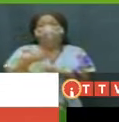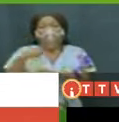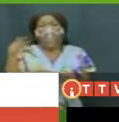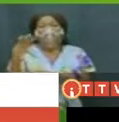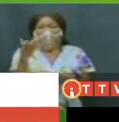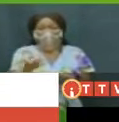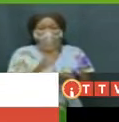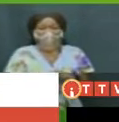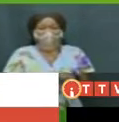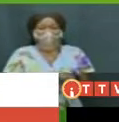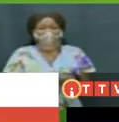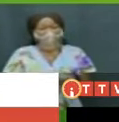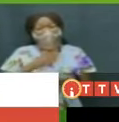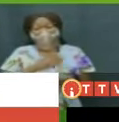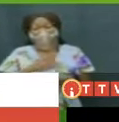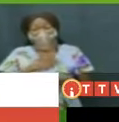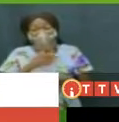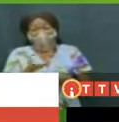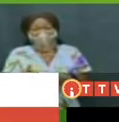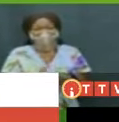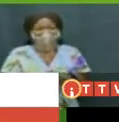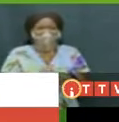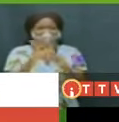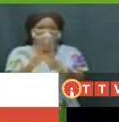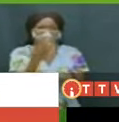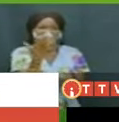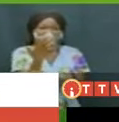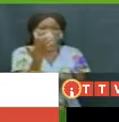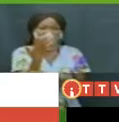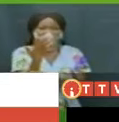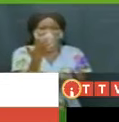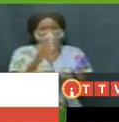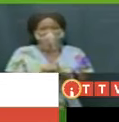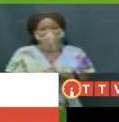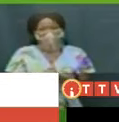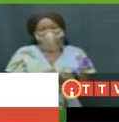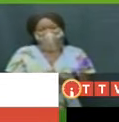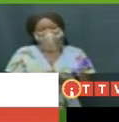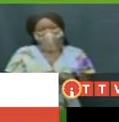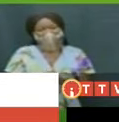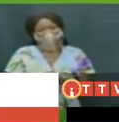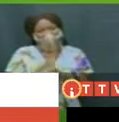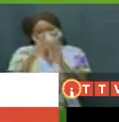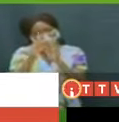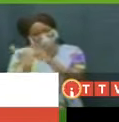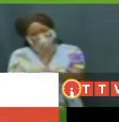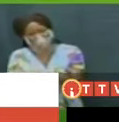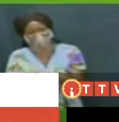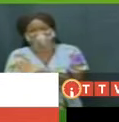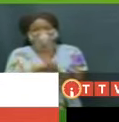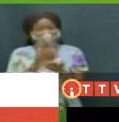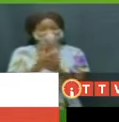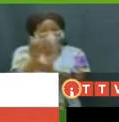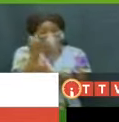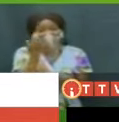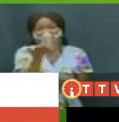Ndipo mwachisoni and five asanu atisiya ndi matenda